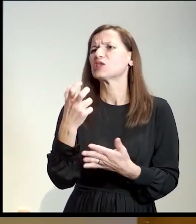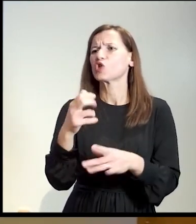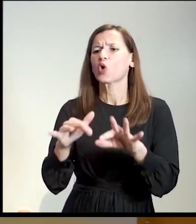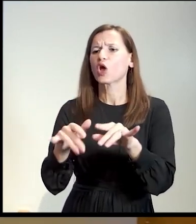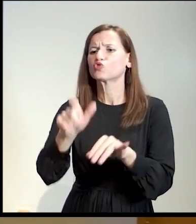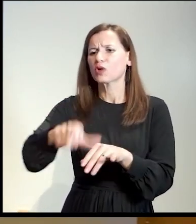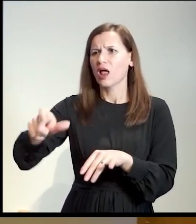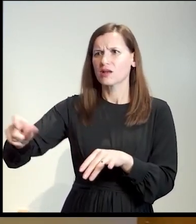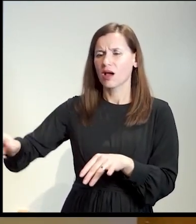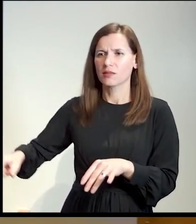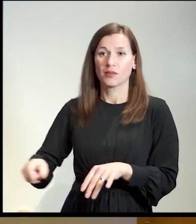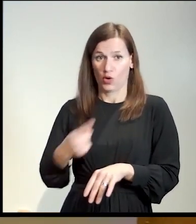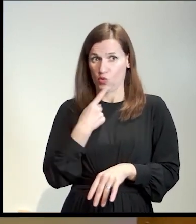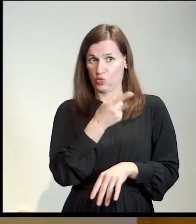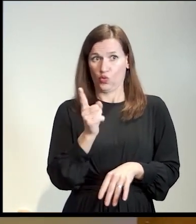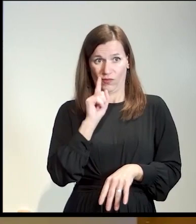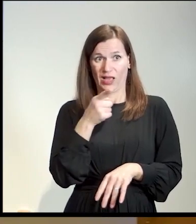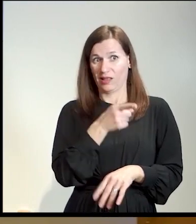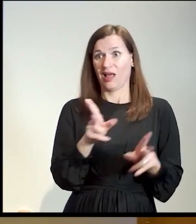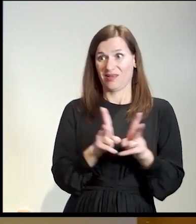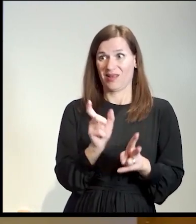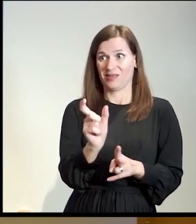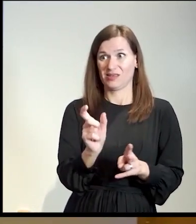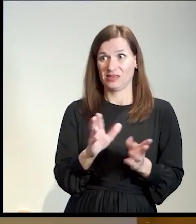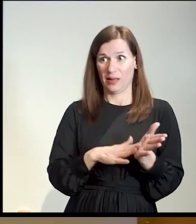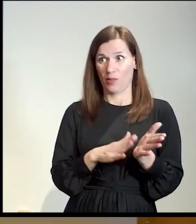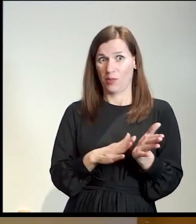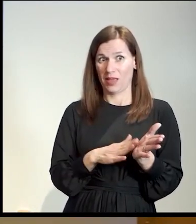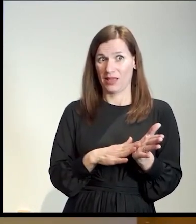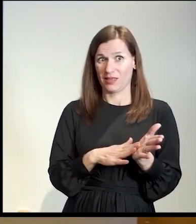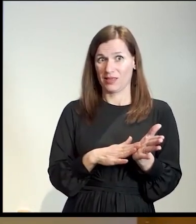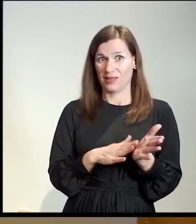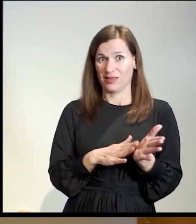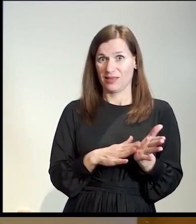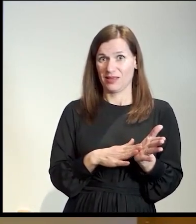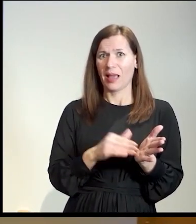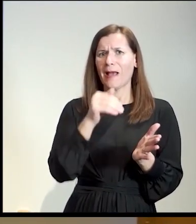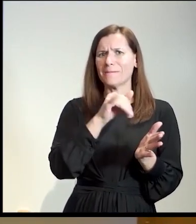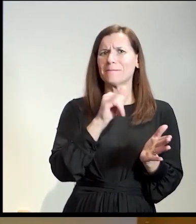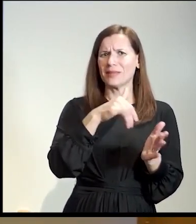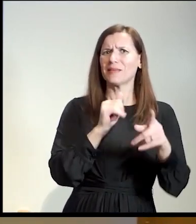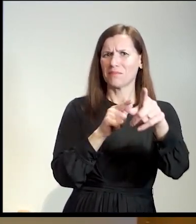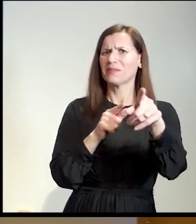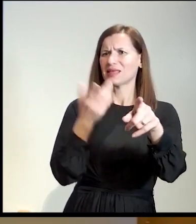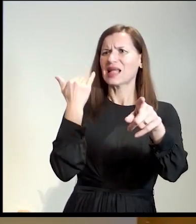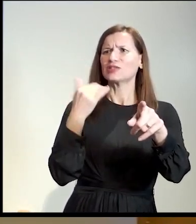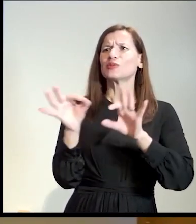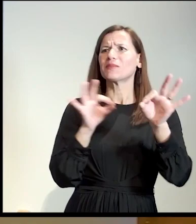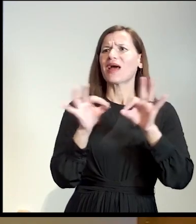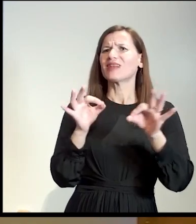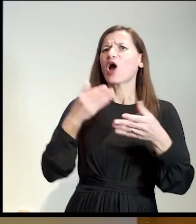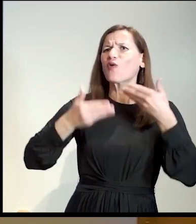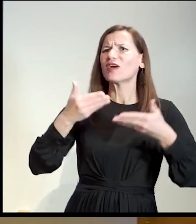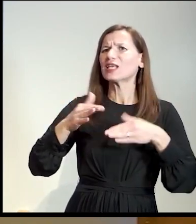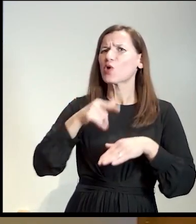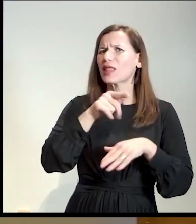ve, kaj ta kratica pomeni? Aha, Mimi, zaradi tega, ker je zadnjič pripravila konferenco na to temo in je tam to